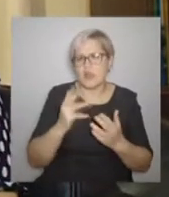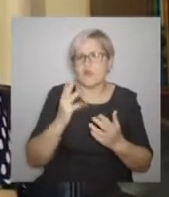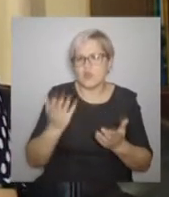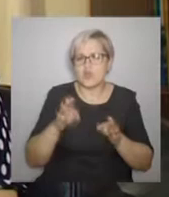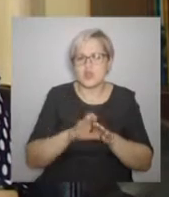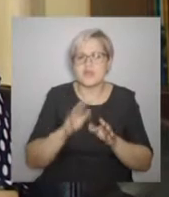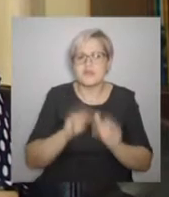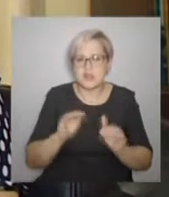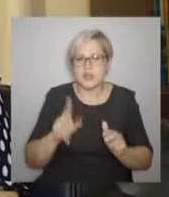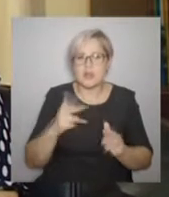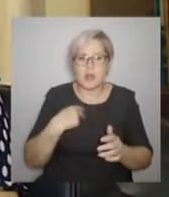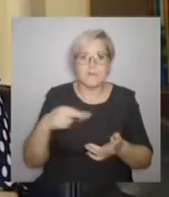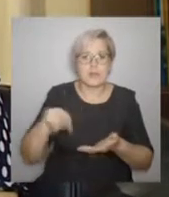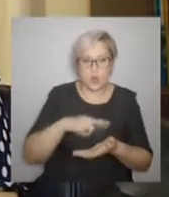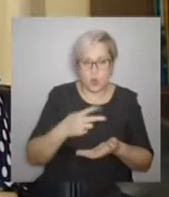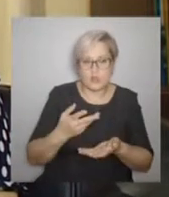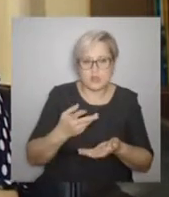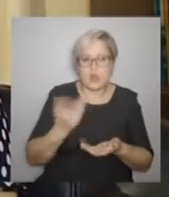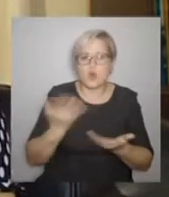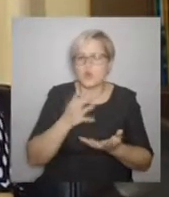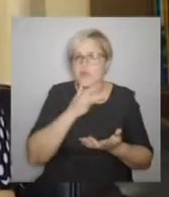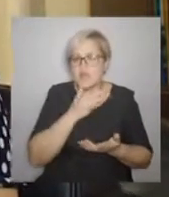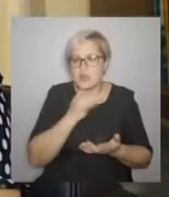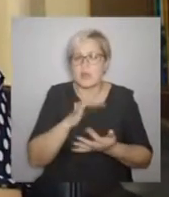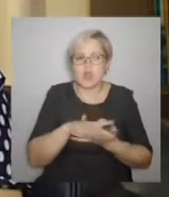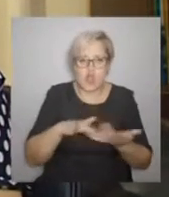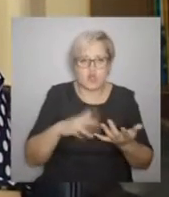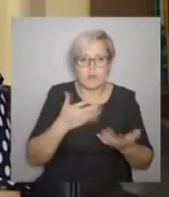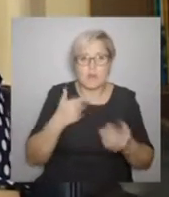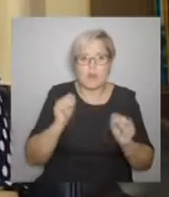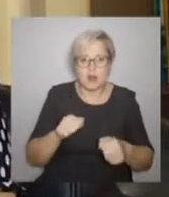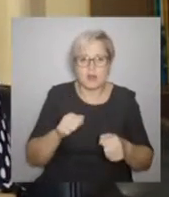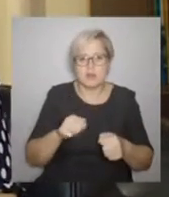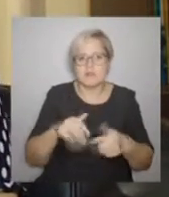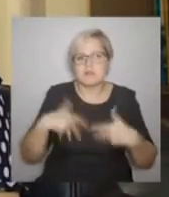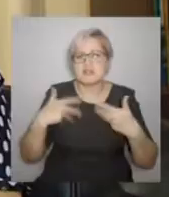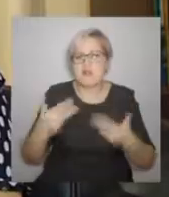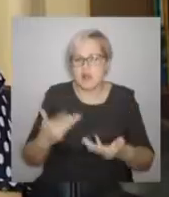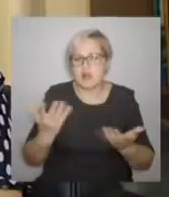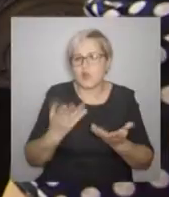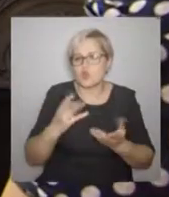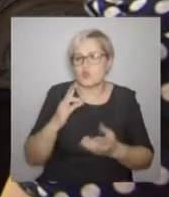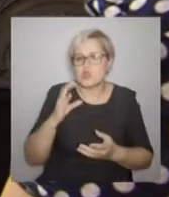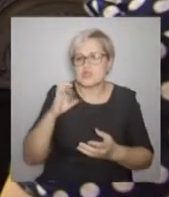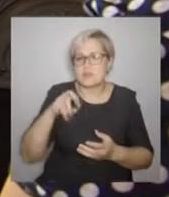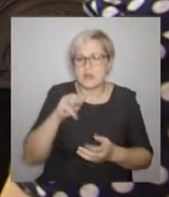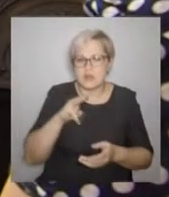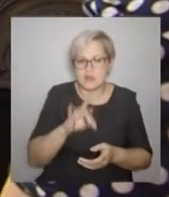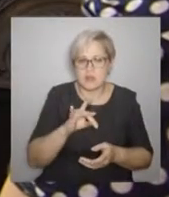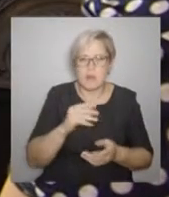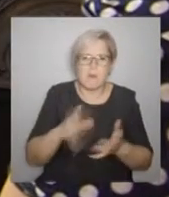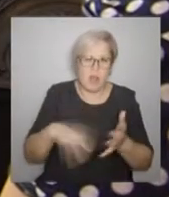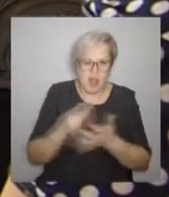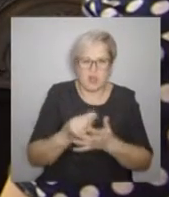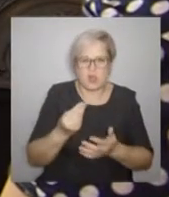коллеги, которых я знаю, в которых я уверена как специалиста. Вы работаете не только